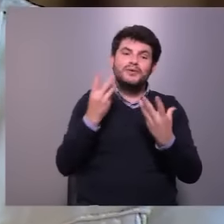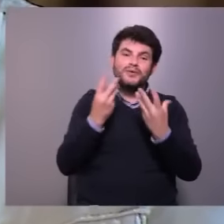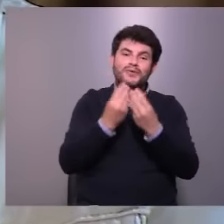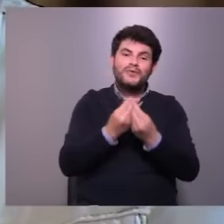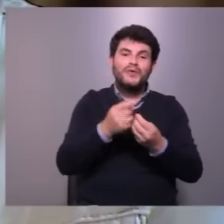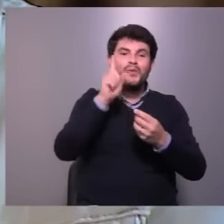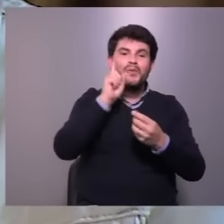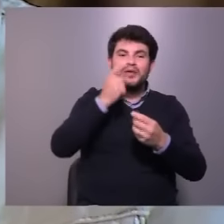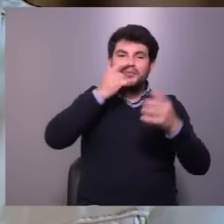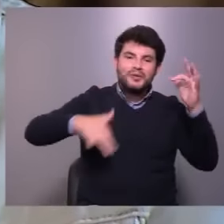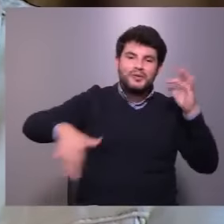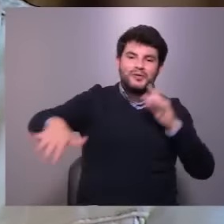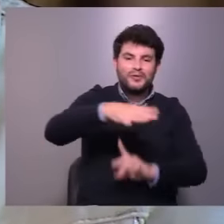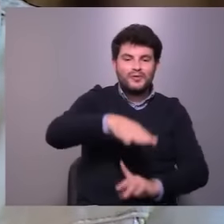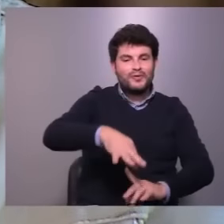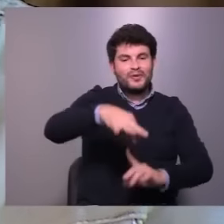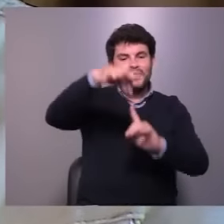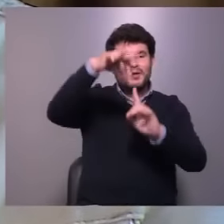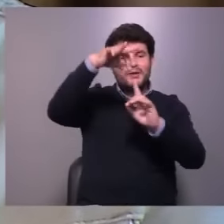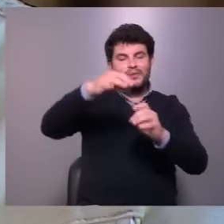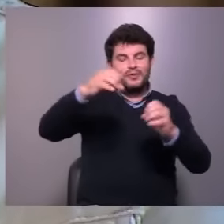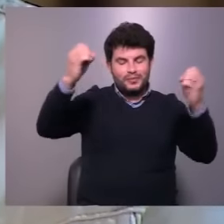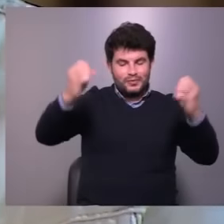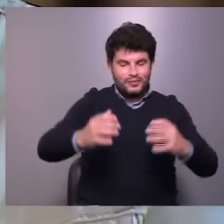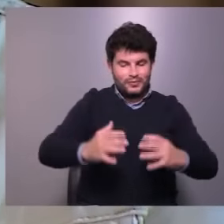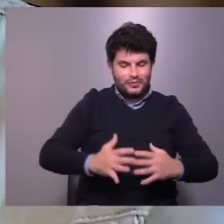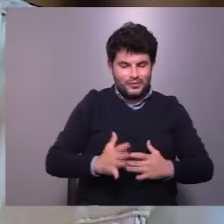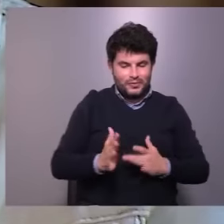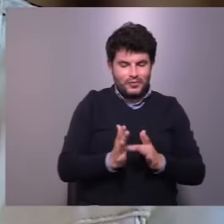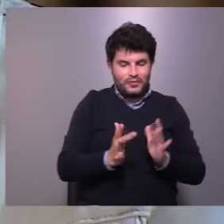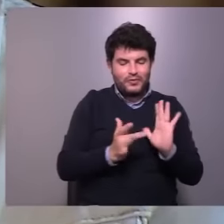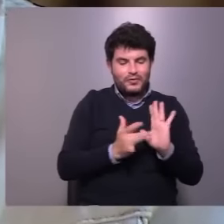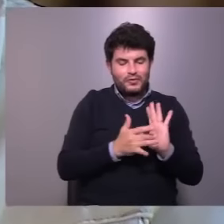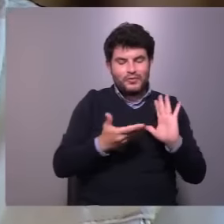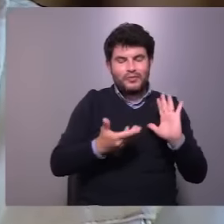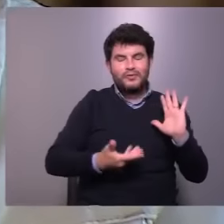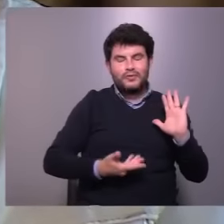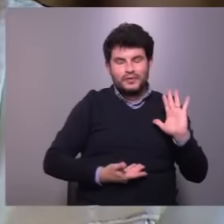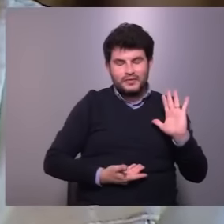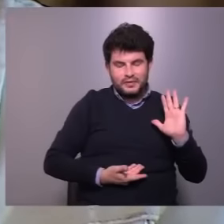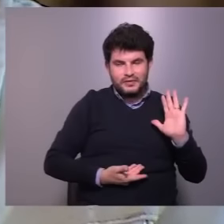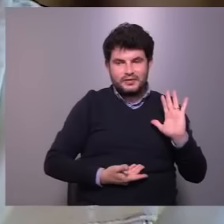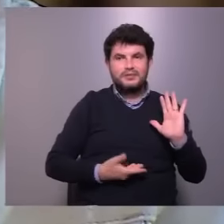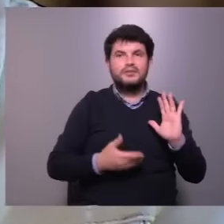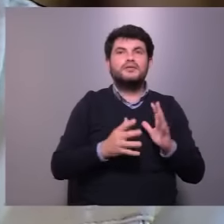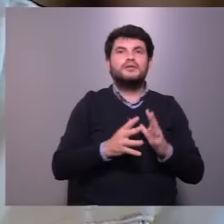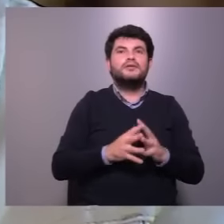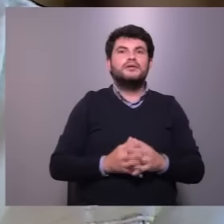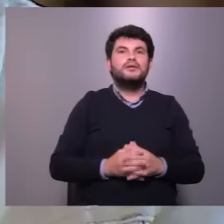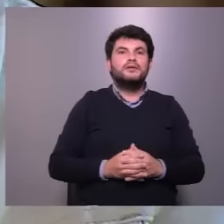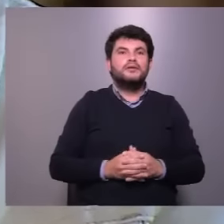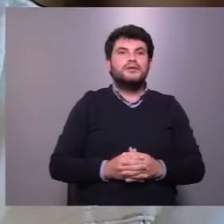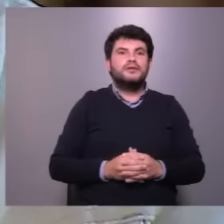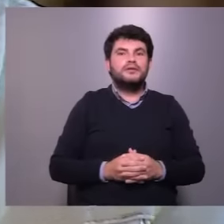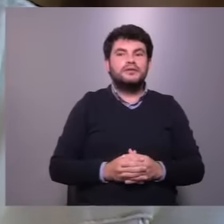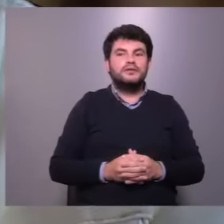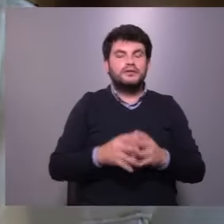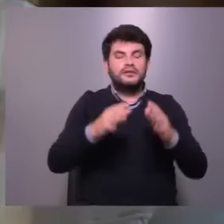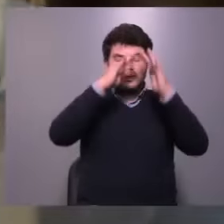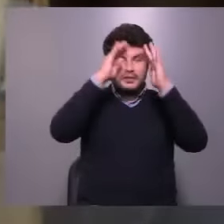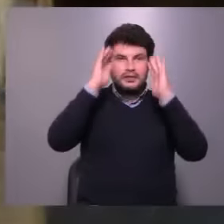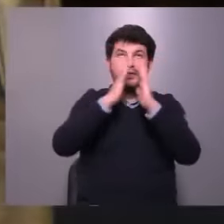Je vous salue, Marie, pleine de grâce. Le Seigneur est avec vous. Vous êtes bénie entre toutes les